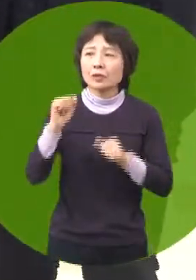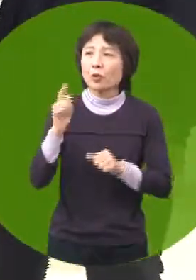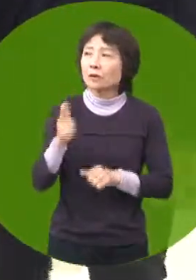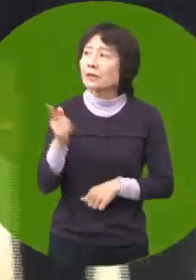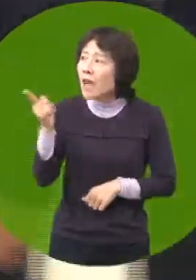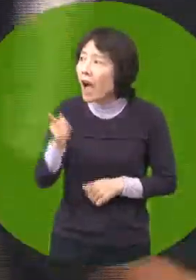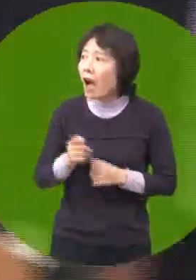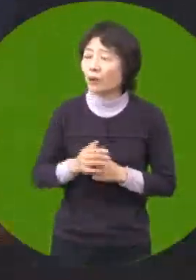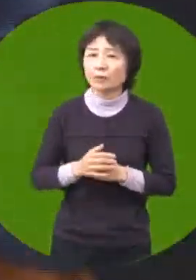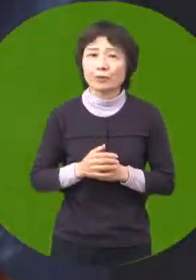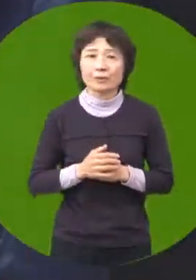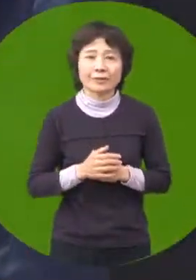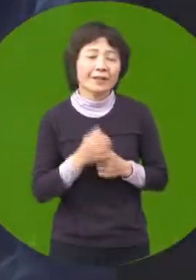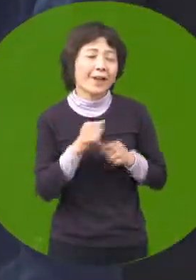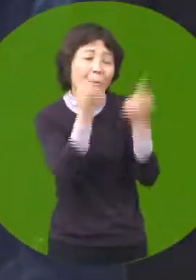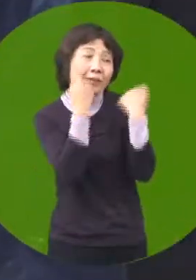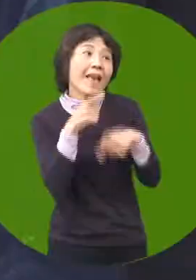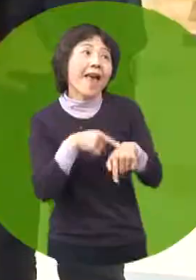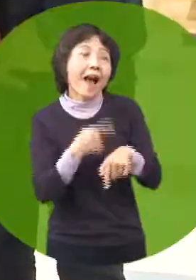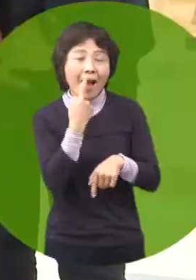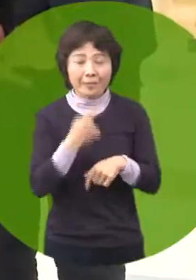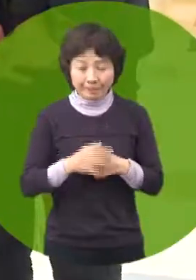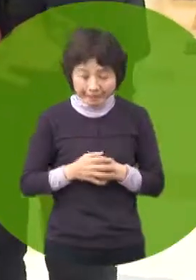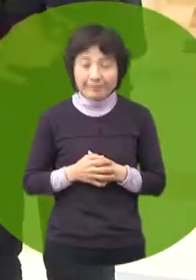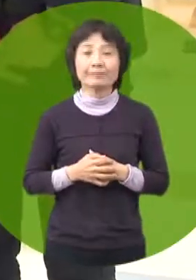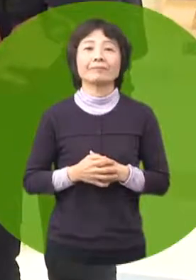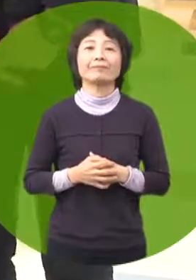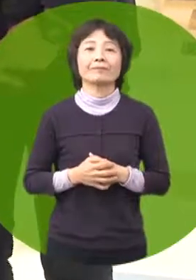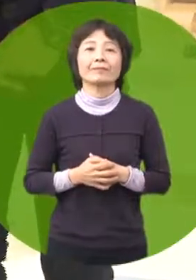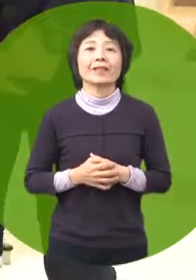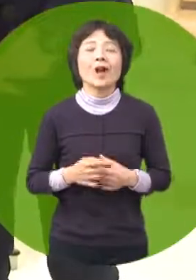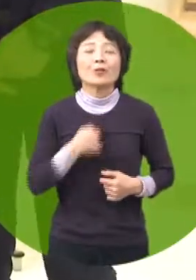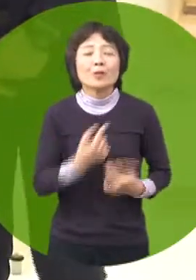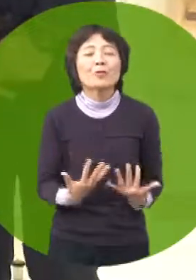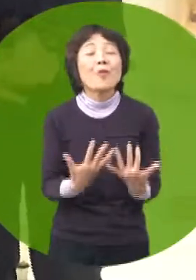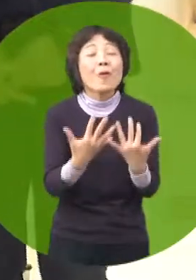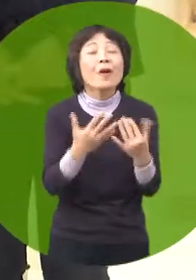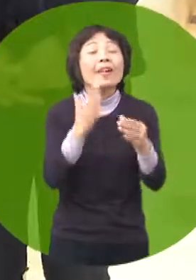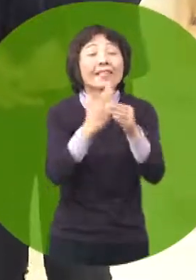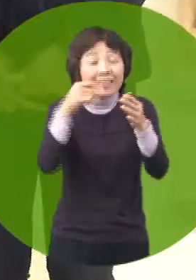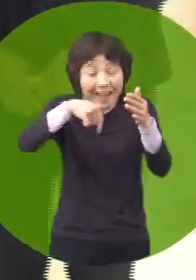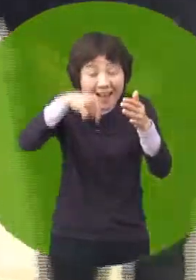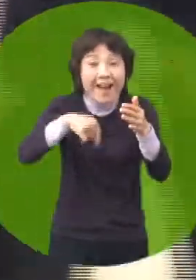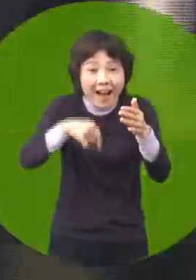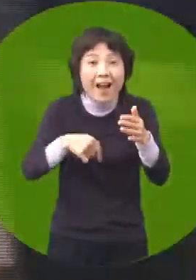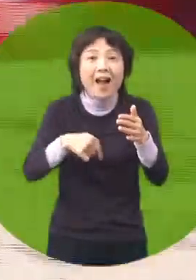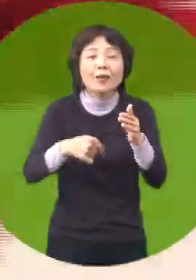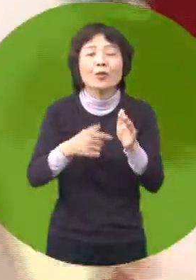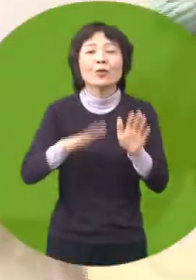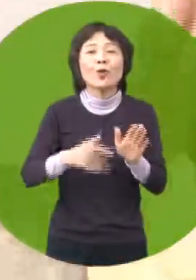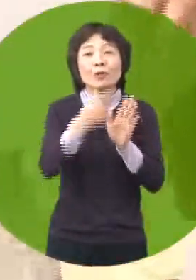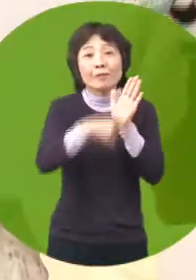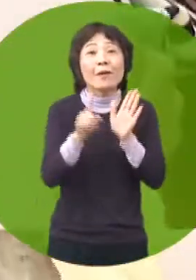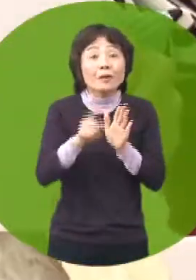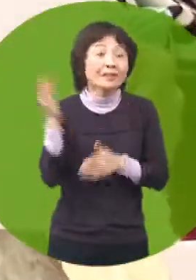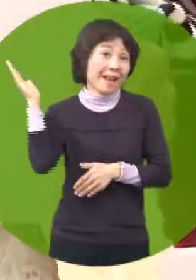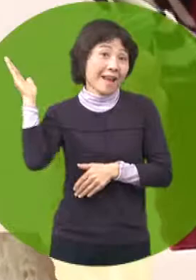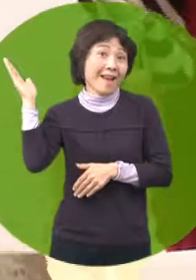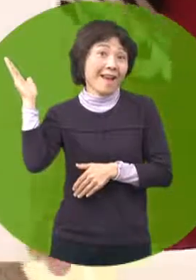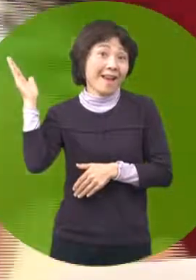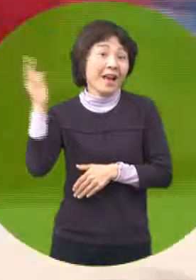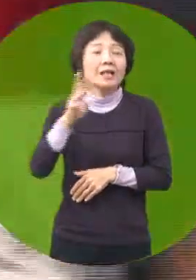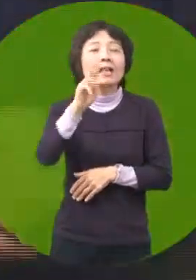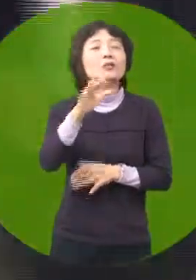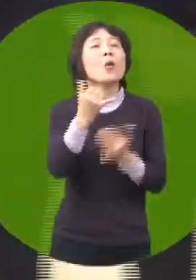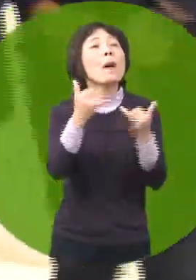ですか。 個性派女優です。 そんな興奮冷めやらぬ中、今日のマンチワードはこちら。35